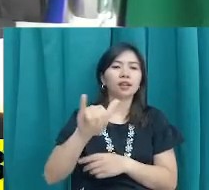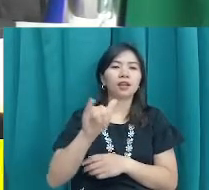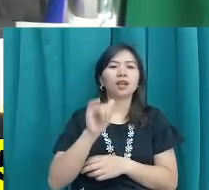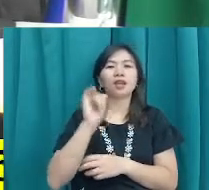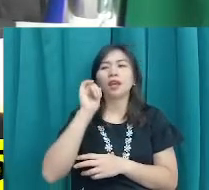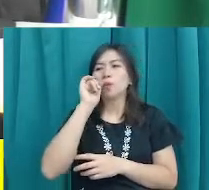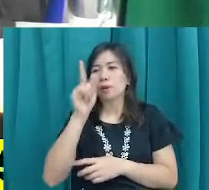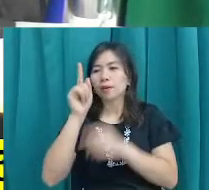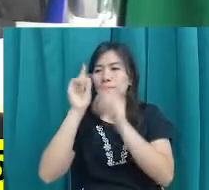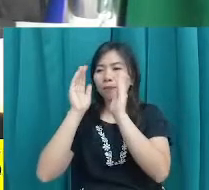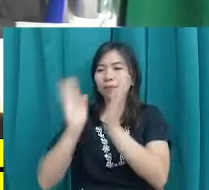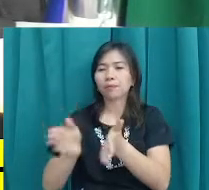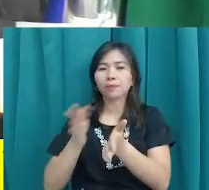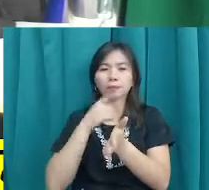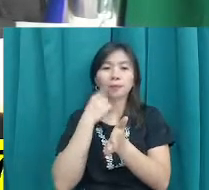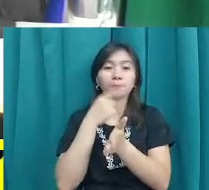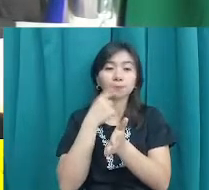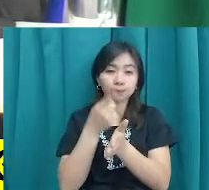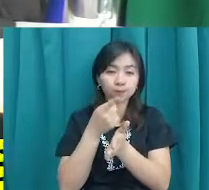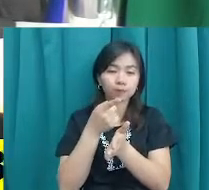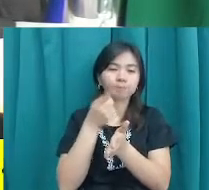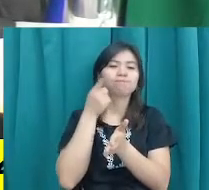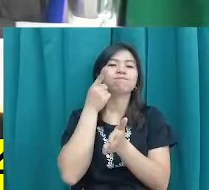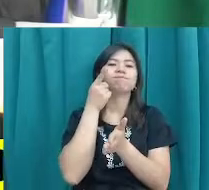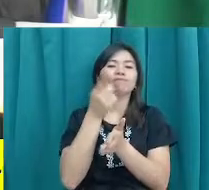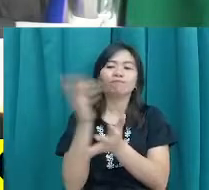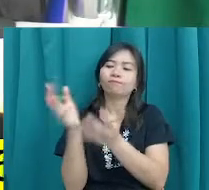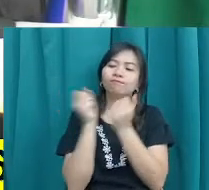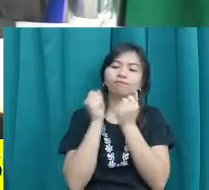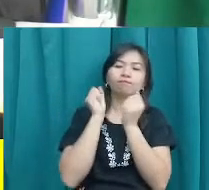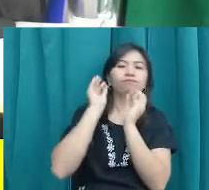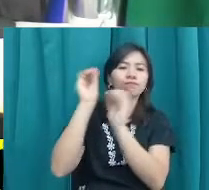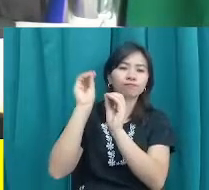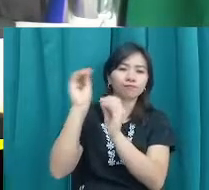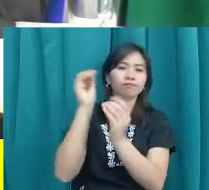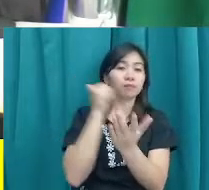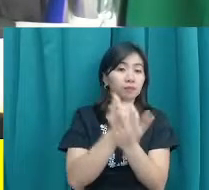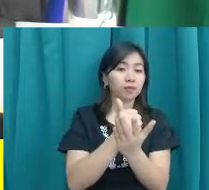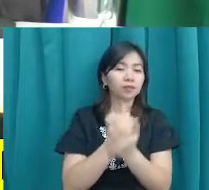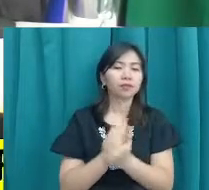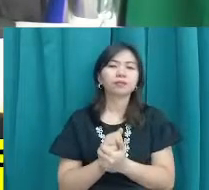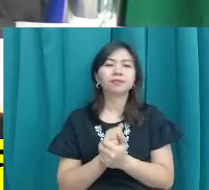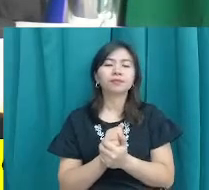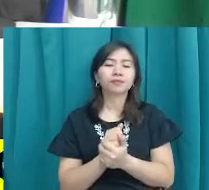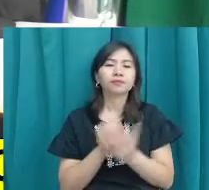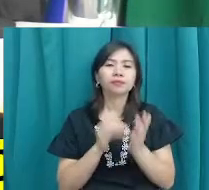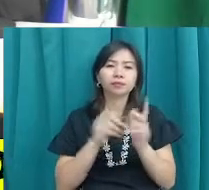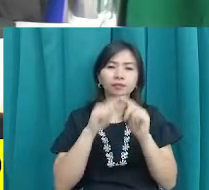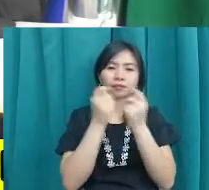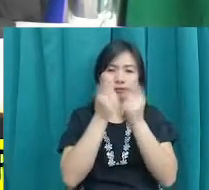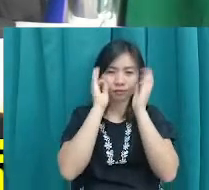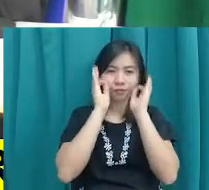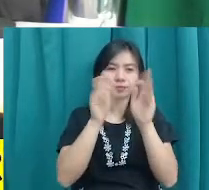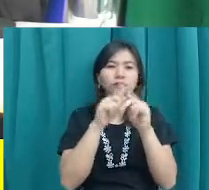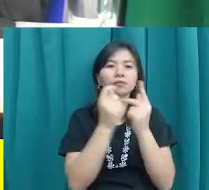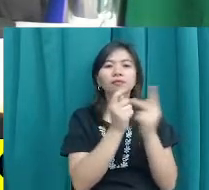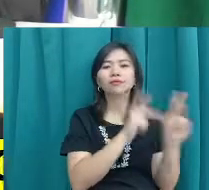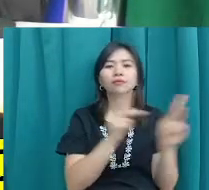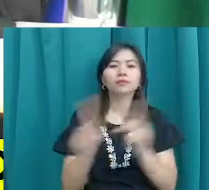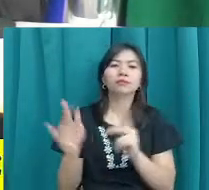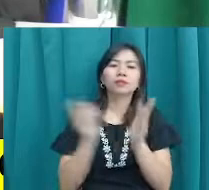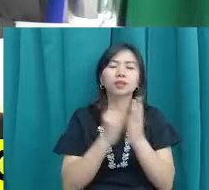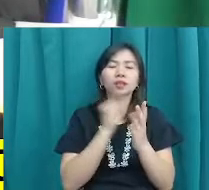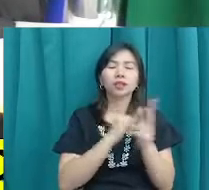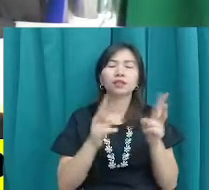iyo. That's the worst part. Inuulit ko, young people, team focus, team preparation, that is the